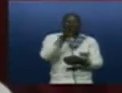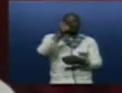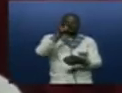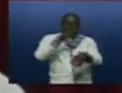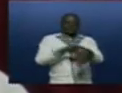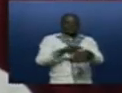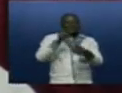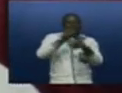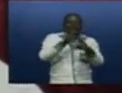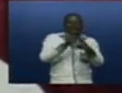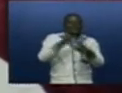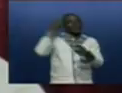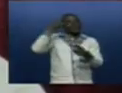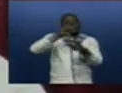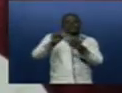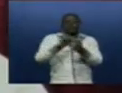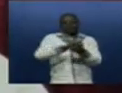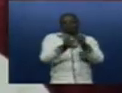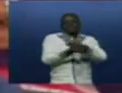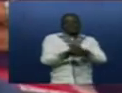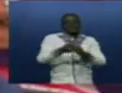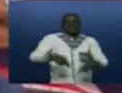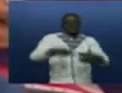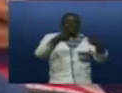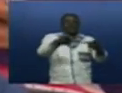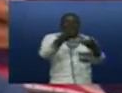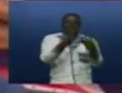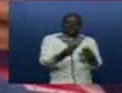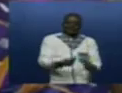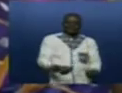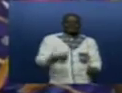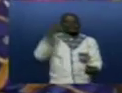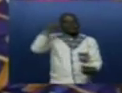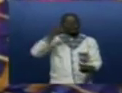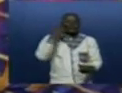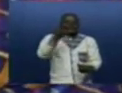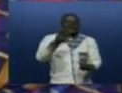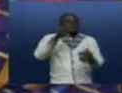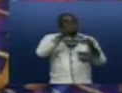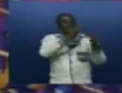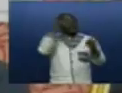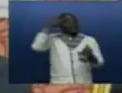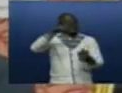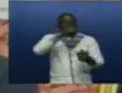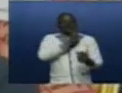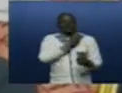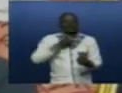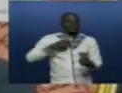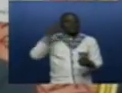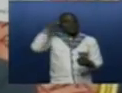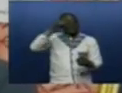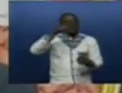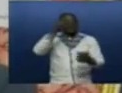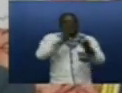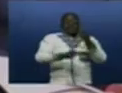systèmes judiciaires et proposer des pistes de solutions en vue de renouer la confiance entre la justice et les justiciables dans ces